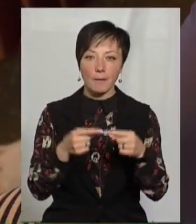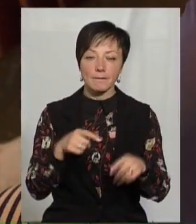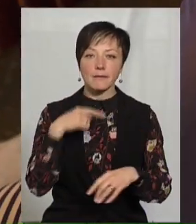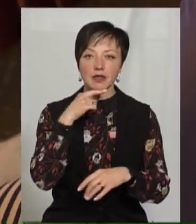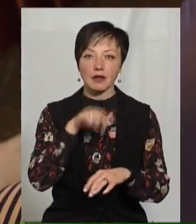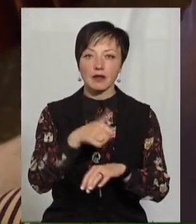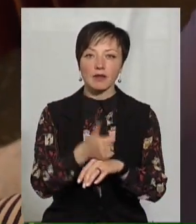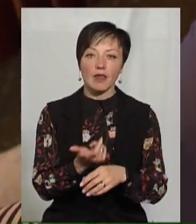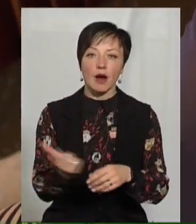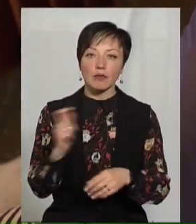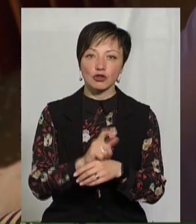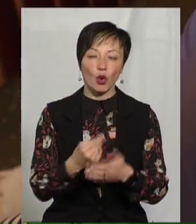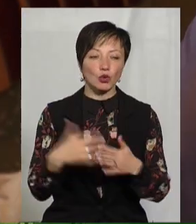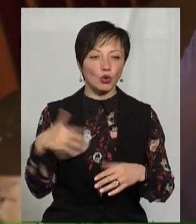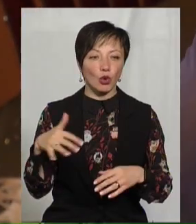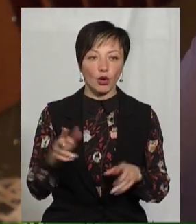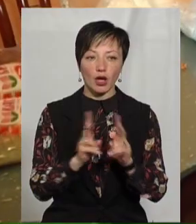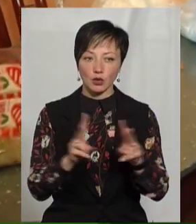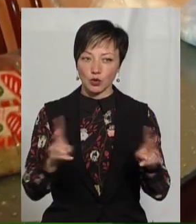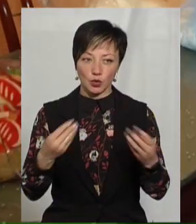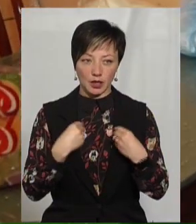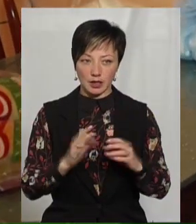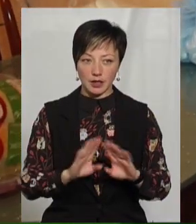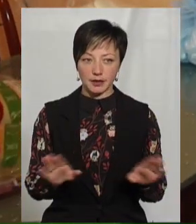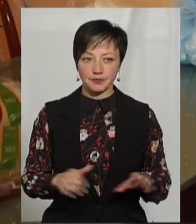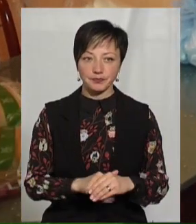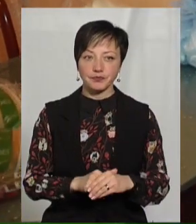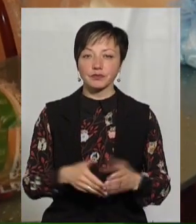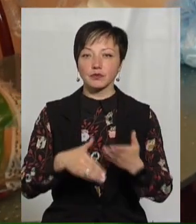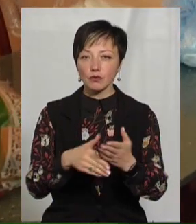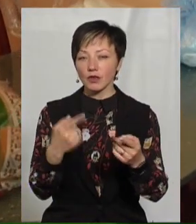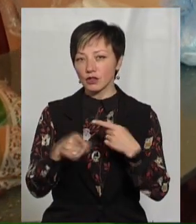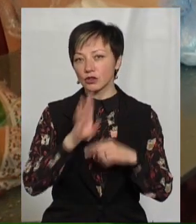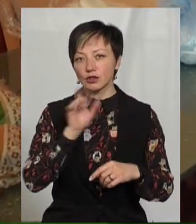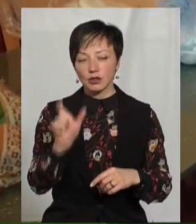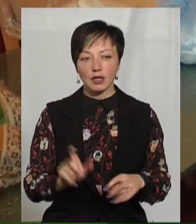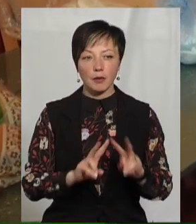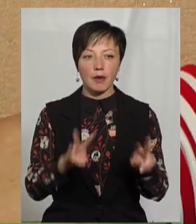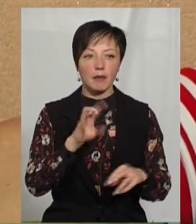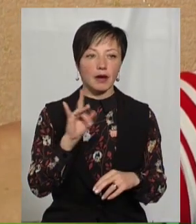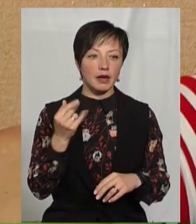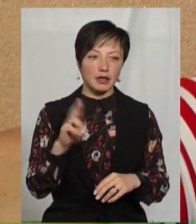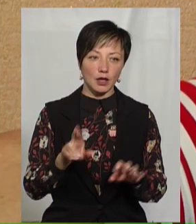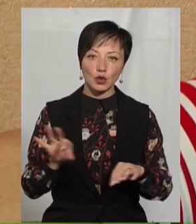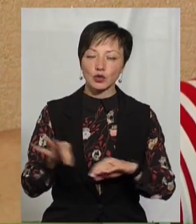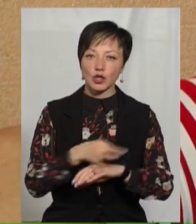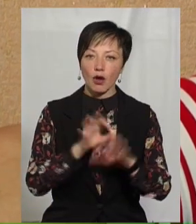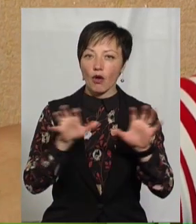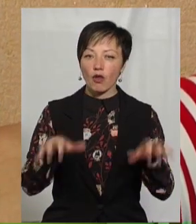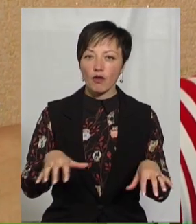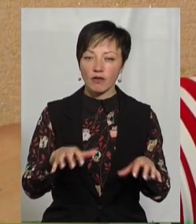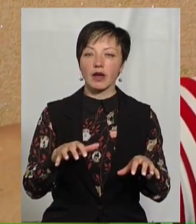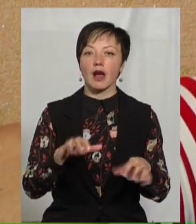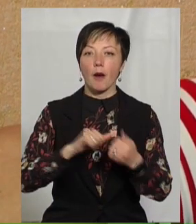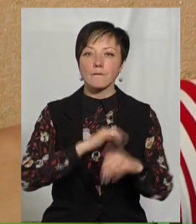найбільш таке дороге і нам його ніхто не дає. Вероніці допомагають інші волонтери, як Марія Бурбан, дружина голови Кам'янець-Подільського товариства